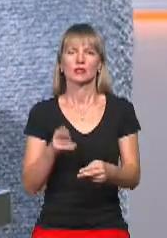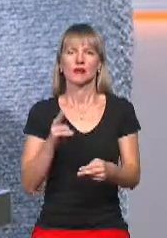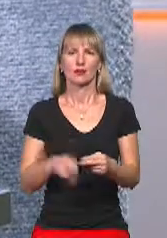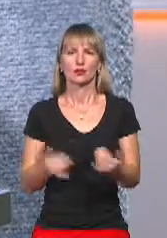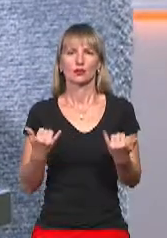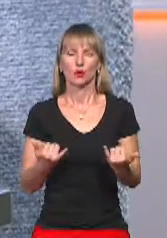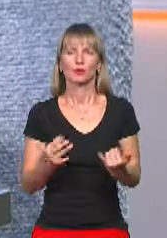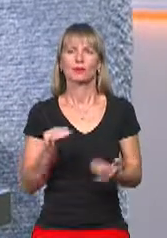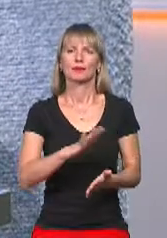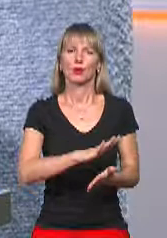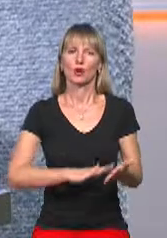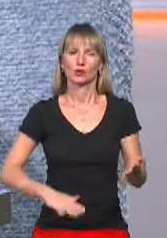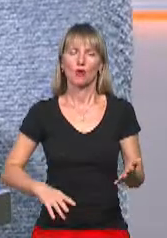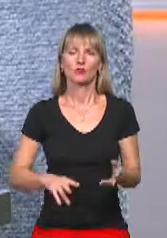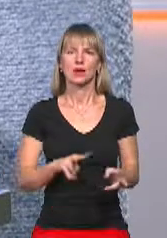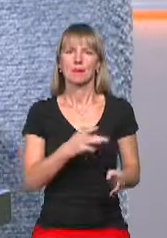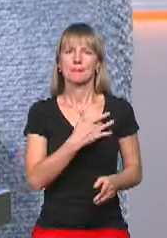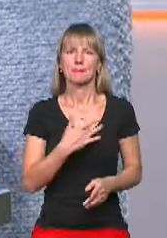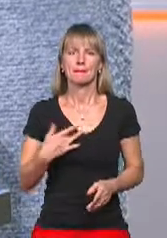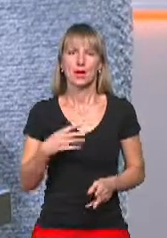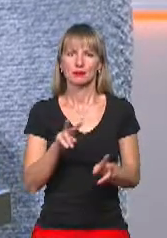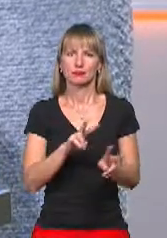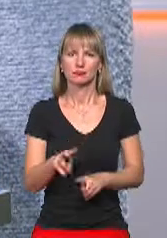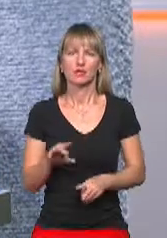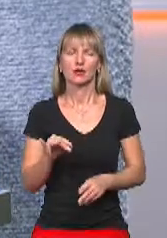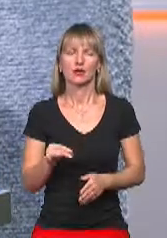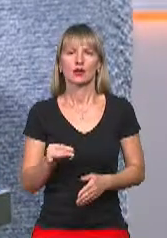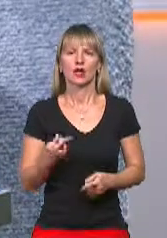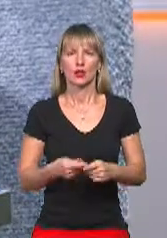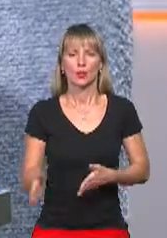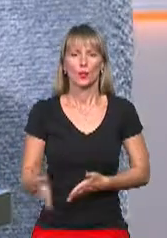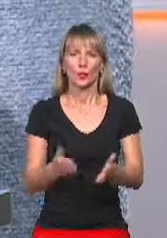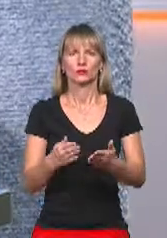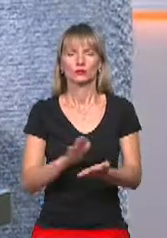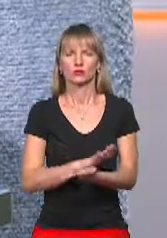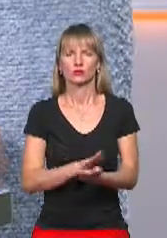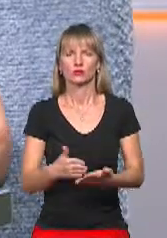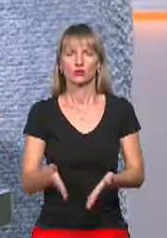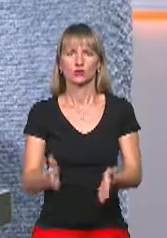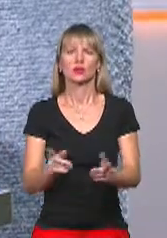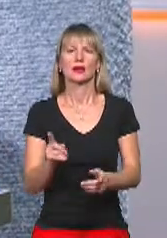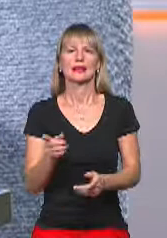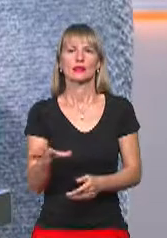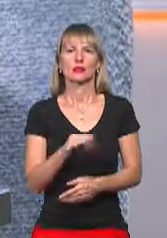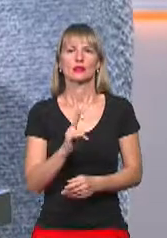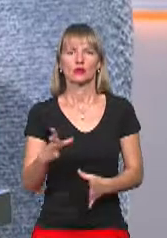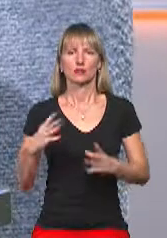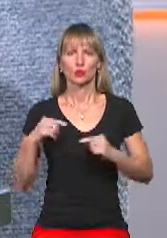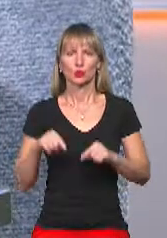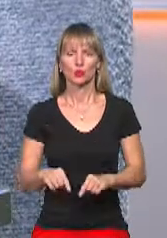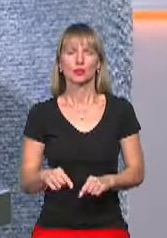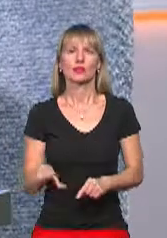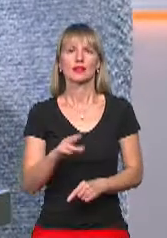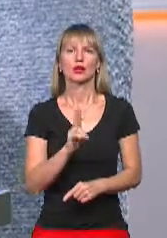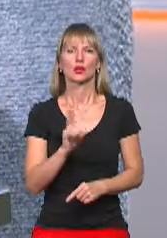сьогоднішню зустріч і продовжуємо пильнувати пил і торувати цей шлях разом із всіми, хто сьогодні в нашій студії, і